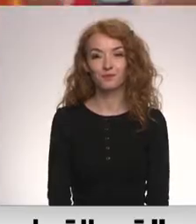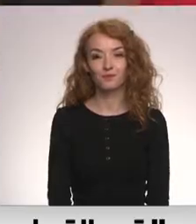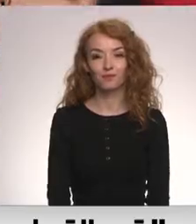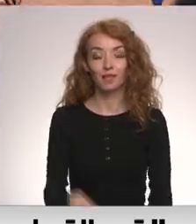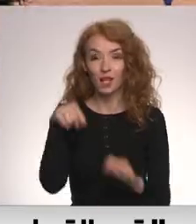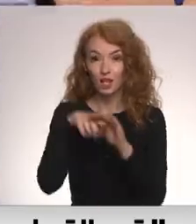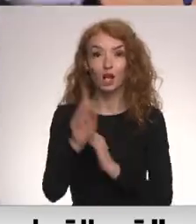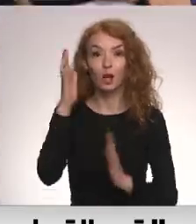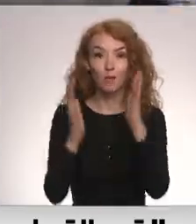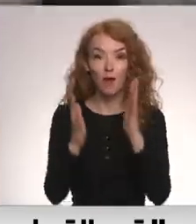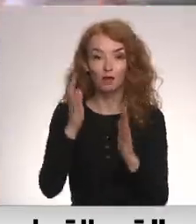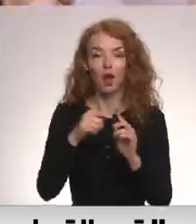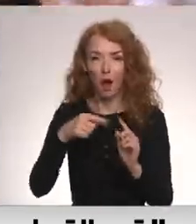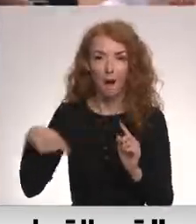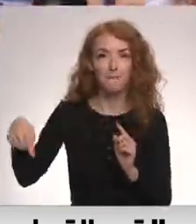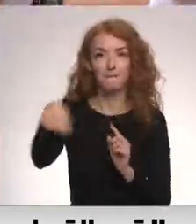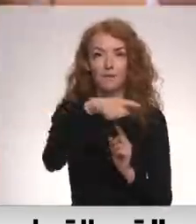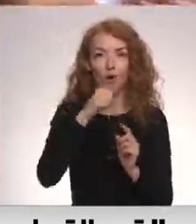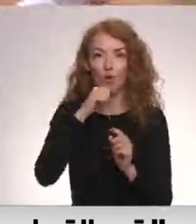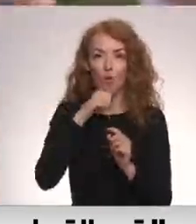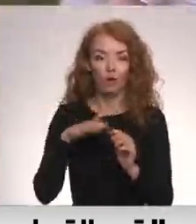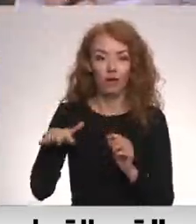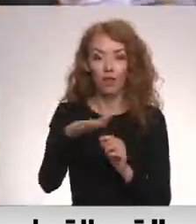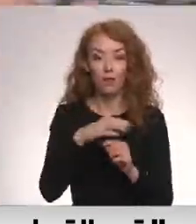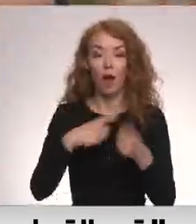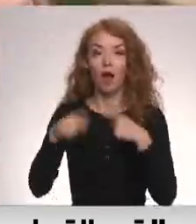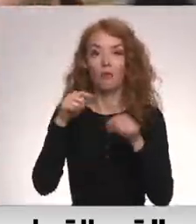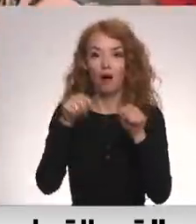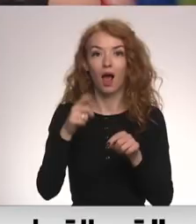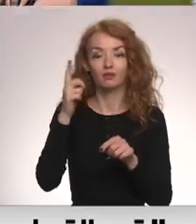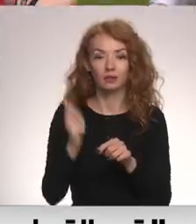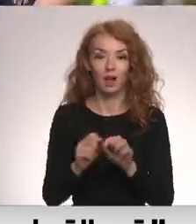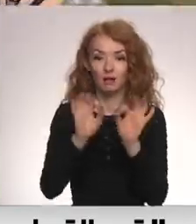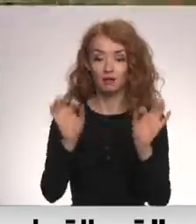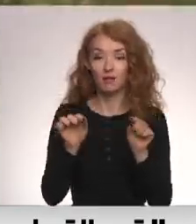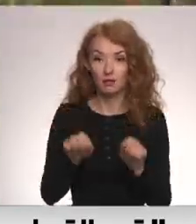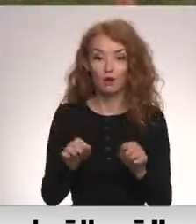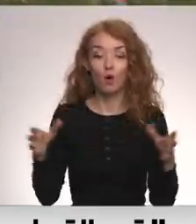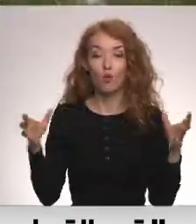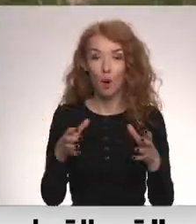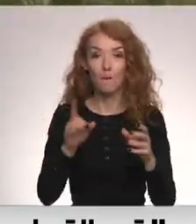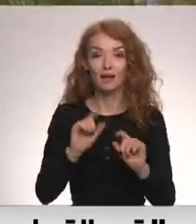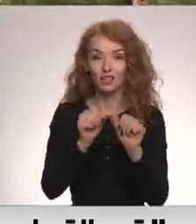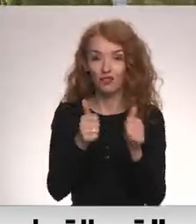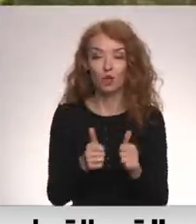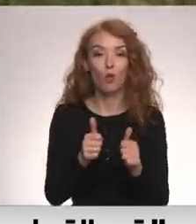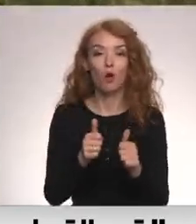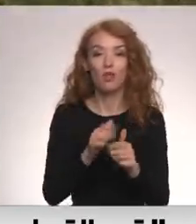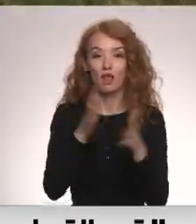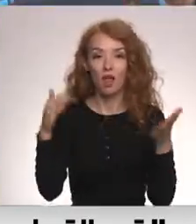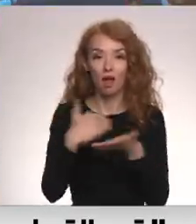Iekšā mežā, tālāk apkārt Dubkalnu ūdenskrātuvēju un atpakaļ starta laukumā, kur vienkopus izvietota lielākā daļa